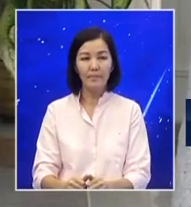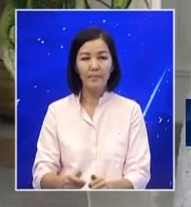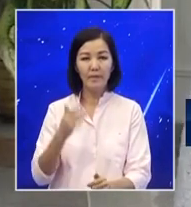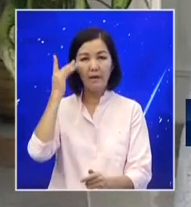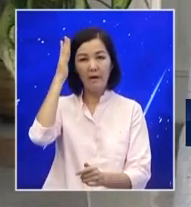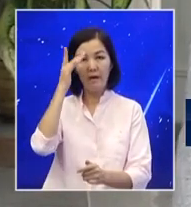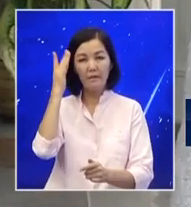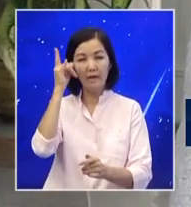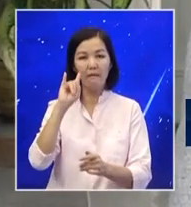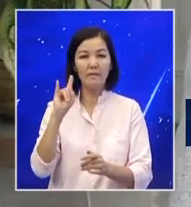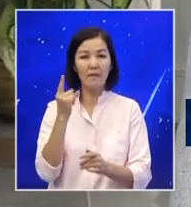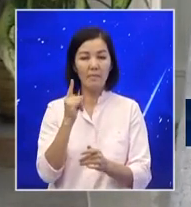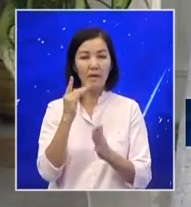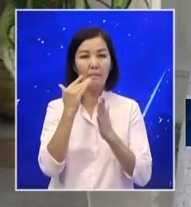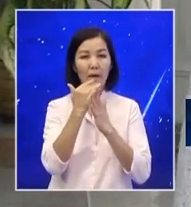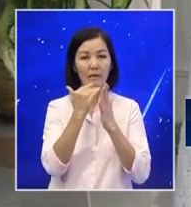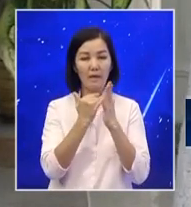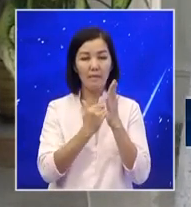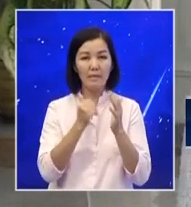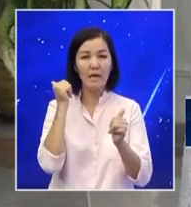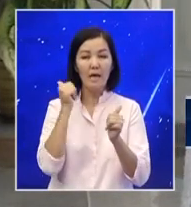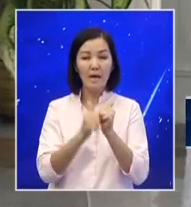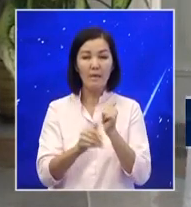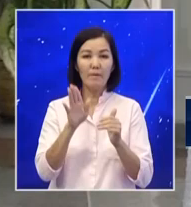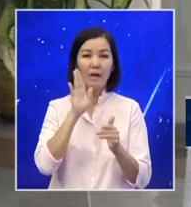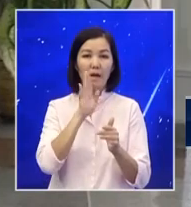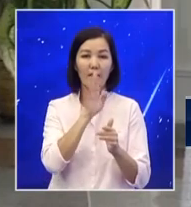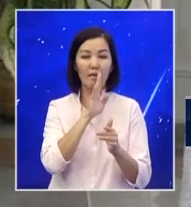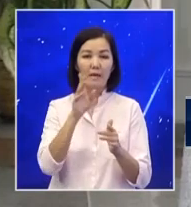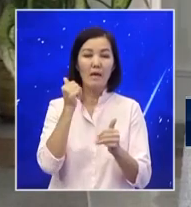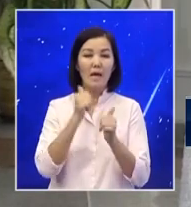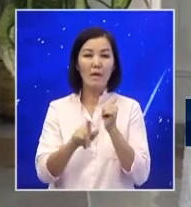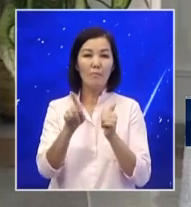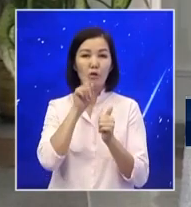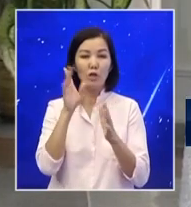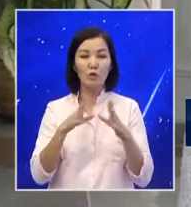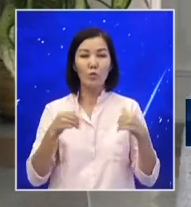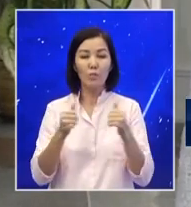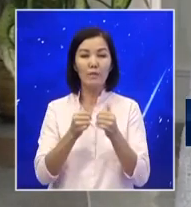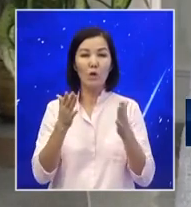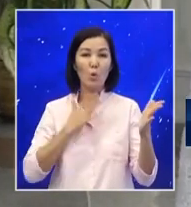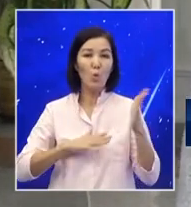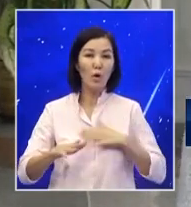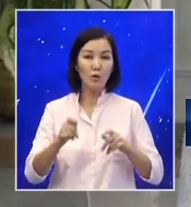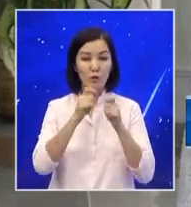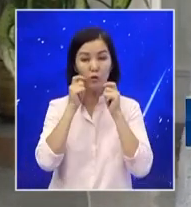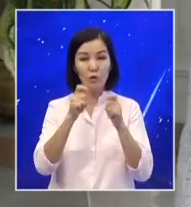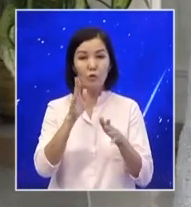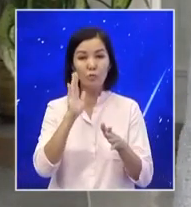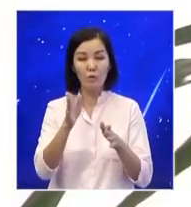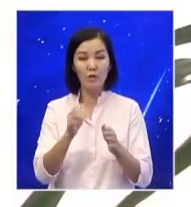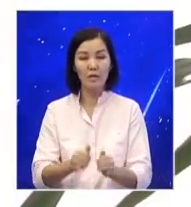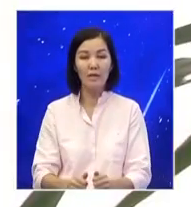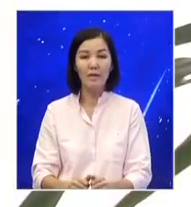Аңсаған сәби бағдарламасы әрбір ананың, әрбір жас отбасына бір қуанышты, сүйінші хабар